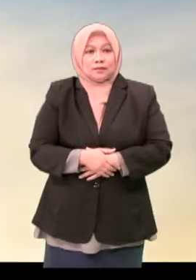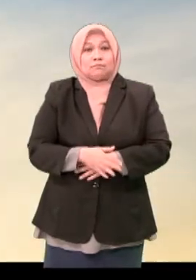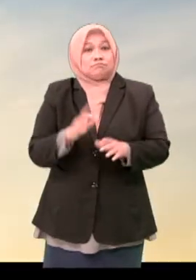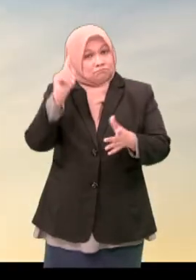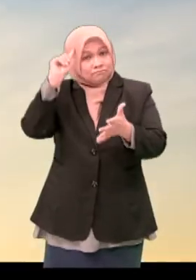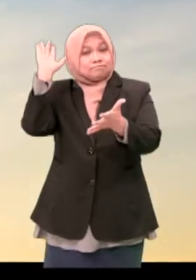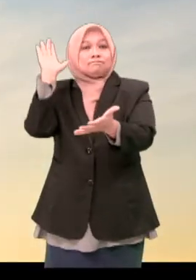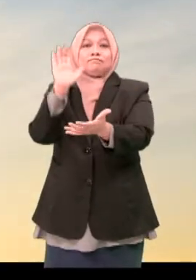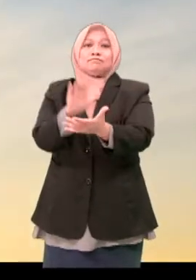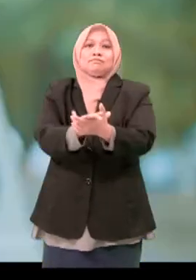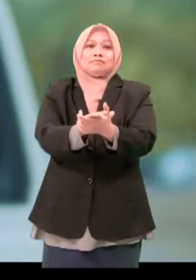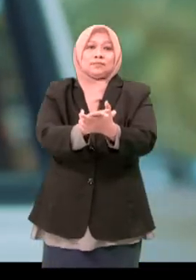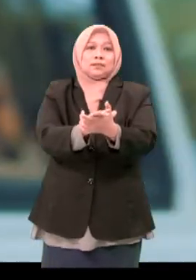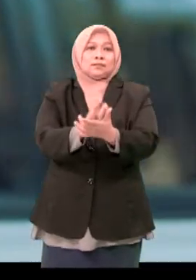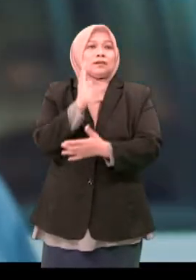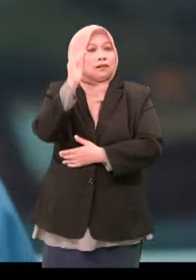Percaya